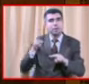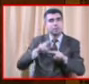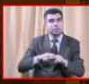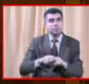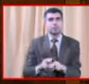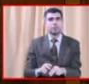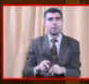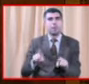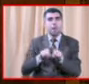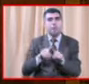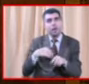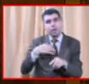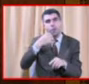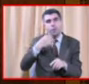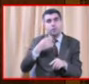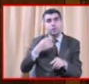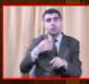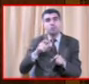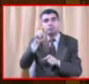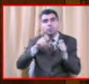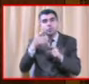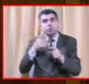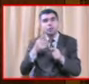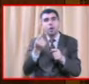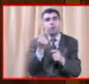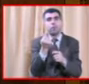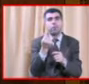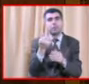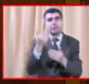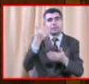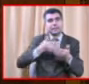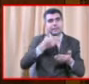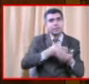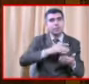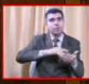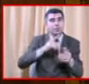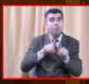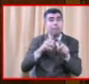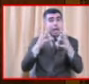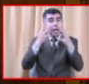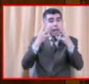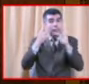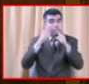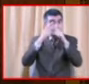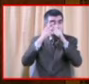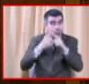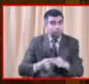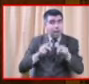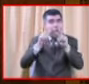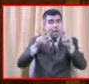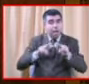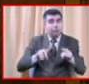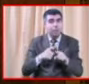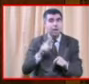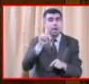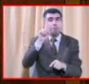الاحتياطات اللي لازم اتخاذها. بالنسبه للخسائر الماديه لحد الآن اللي عندنا محصية هو تقريبا 150